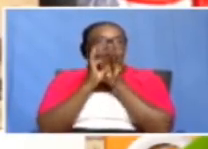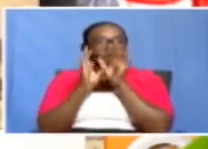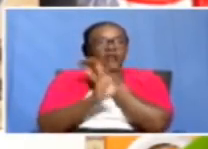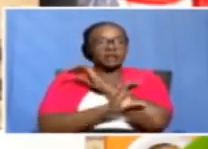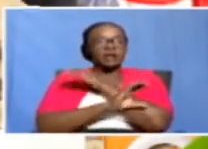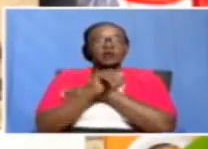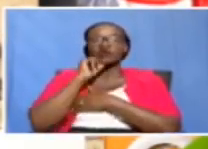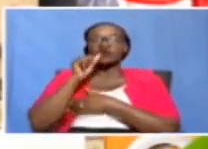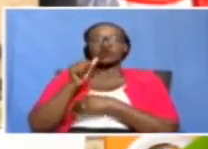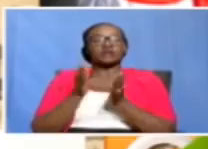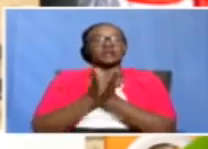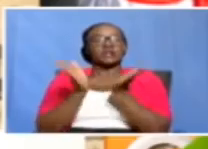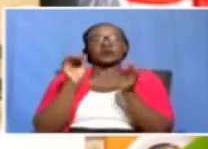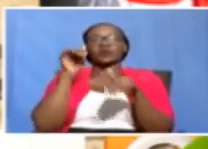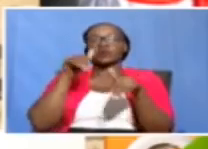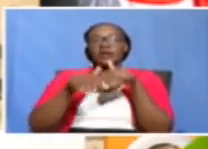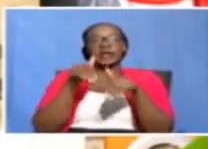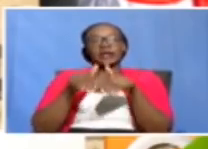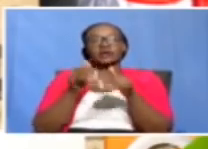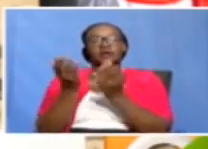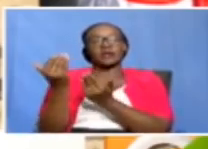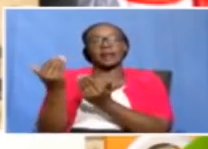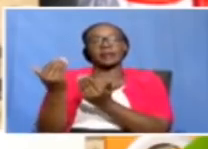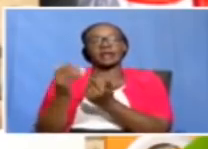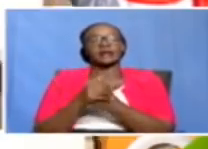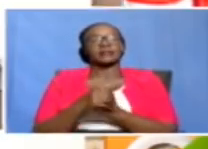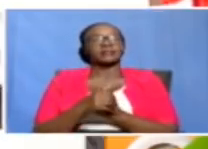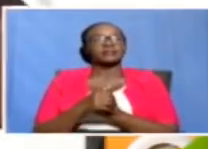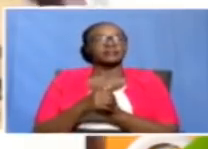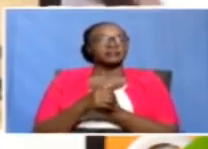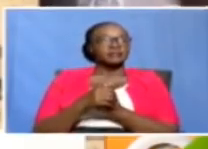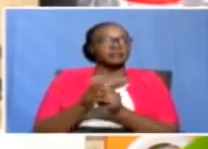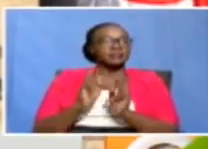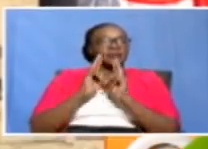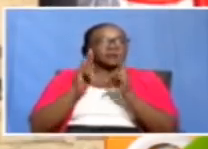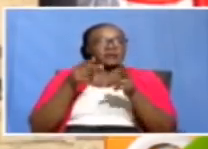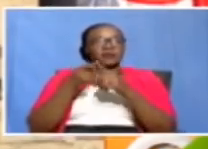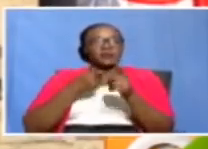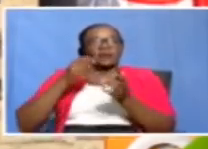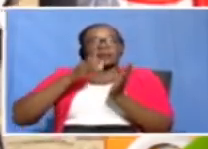ya uchaguzi mkuu ujao. Stephen Letor, runinga ya Citizen, kutoka kaunti ya Machakos.